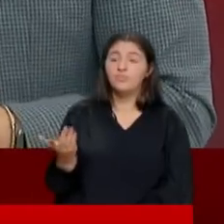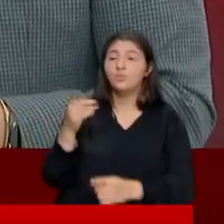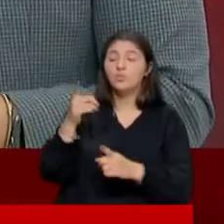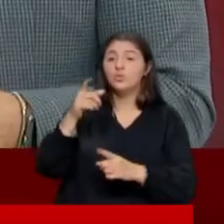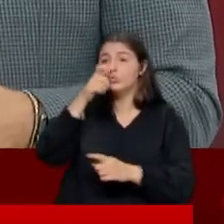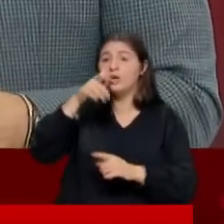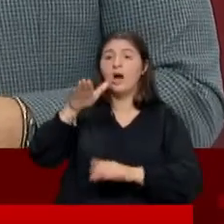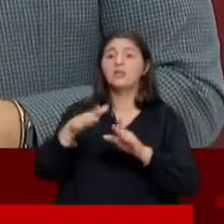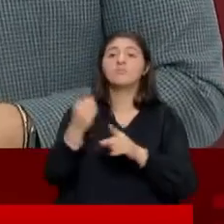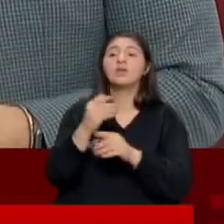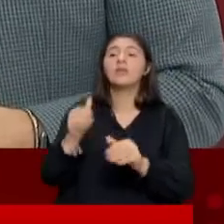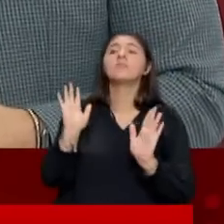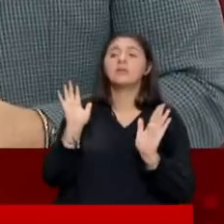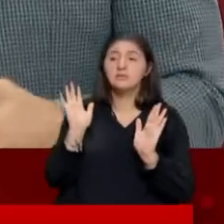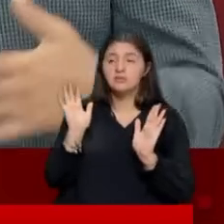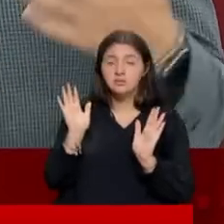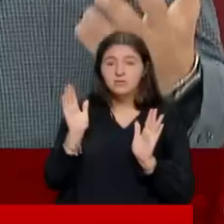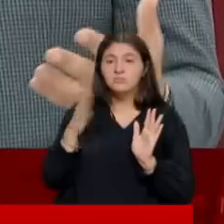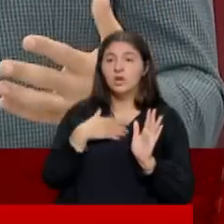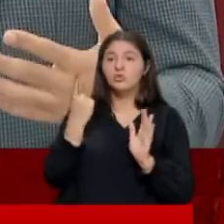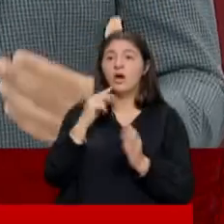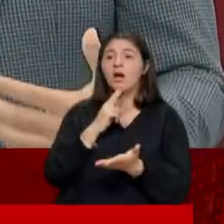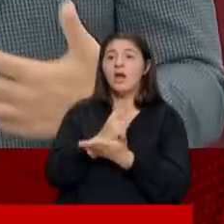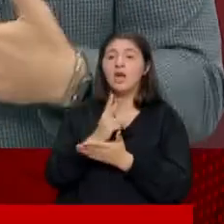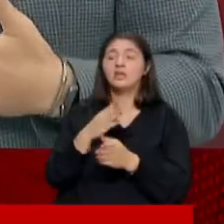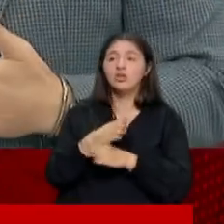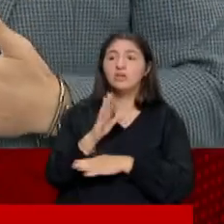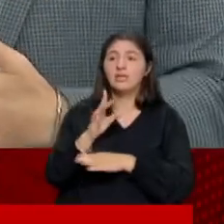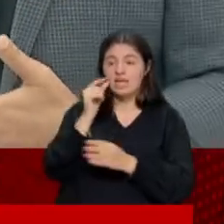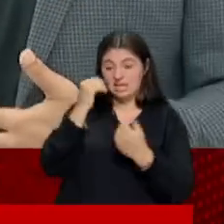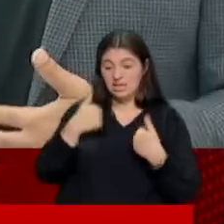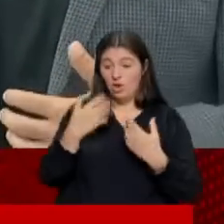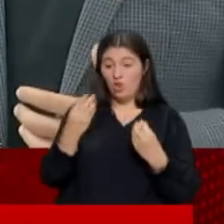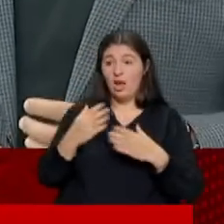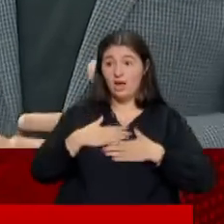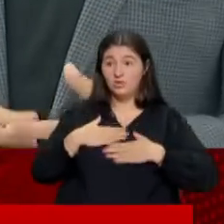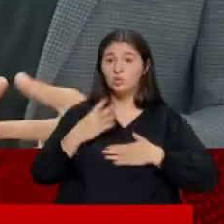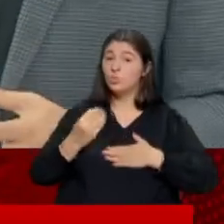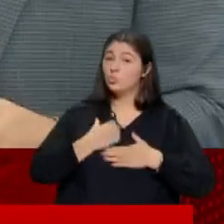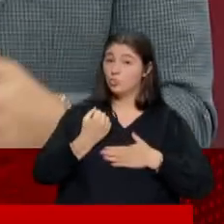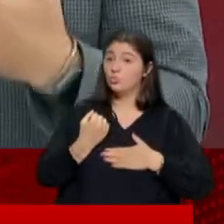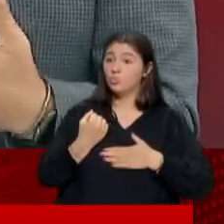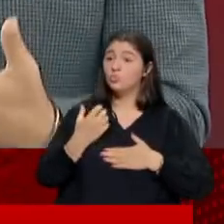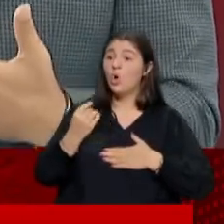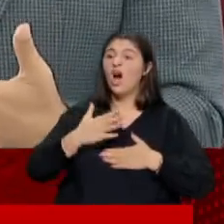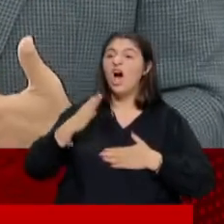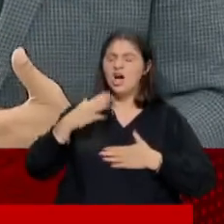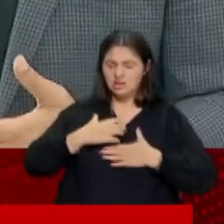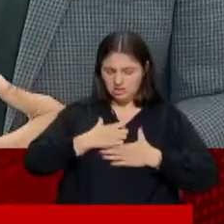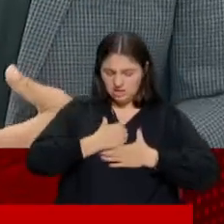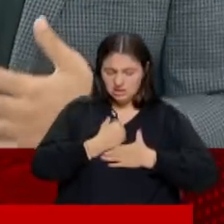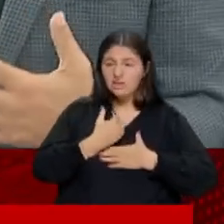ülkeye Adalet falan gelmez çok Ben dünkü karar gerçekten kişisel olarak da çok üzüldüğüm çok acı